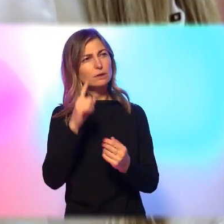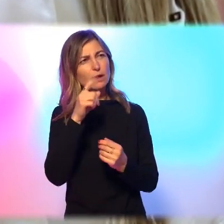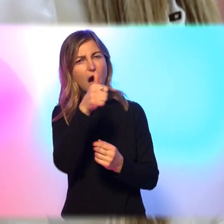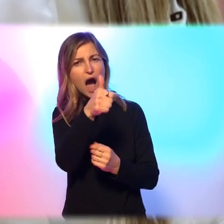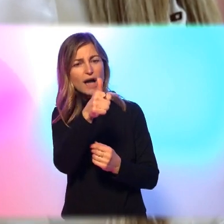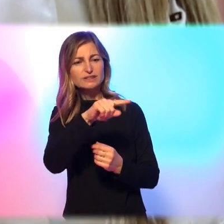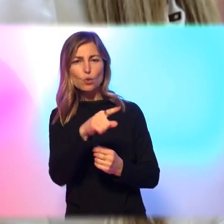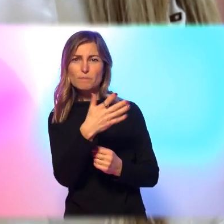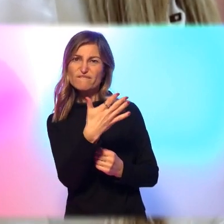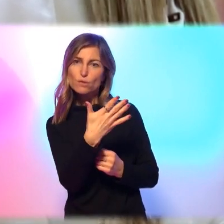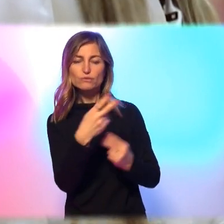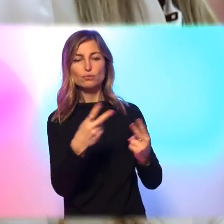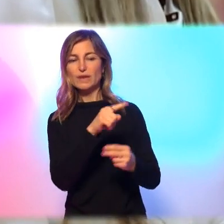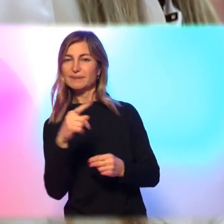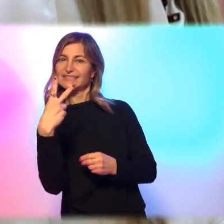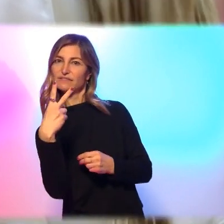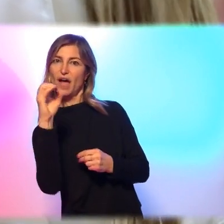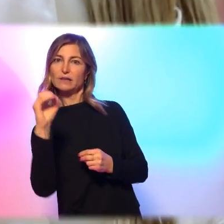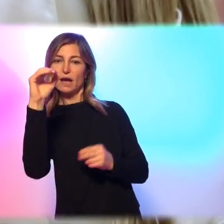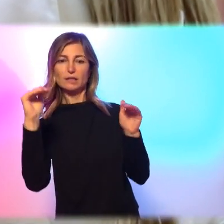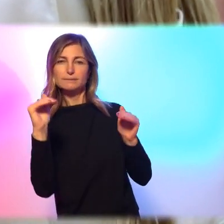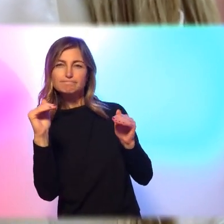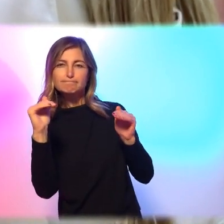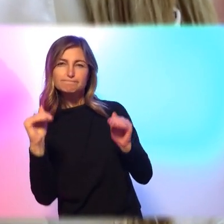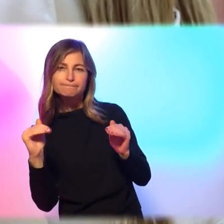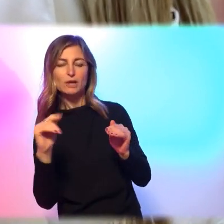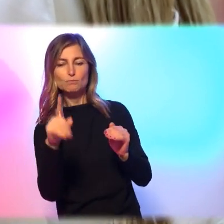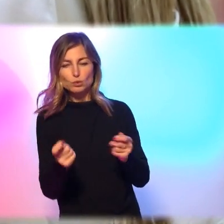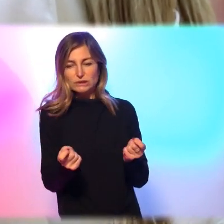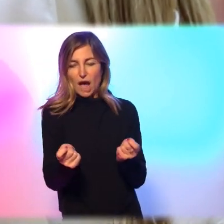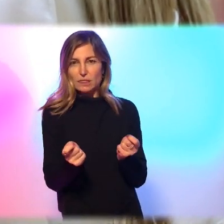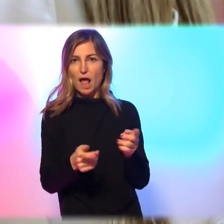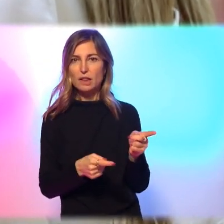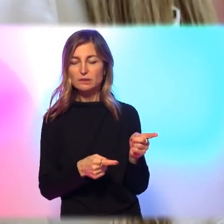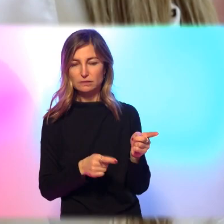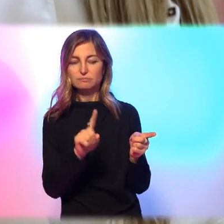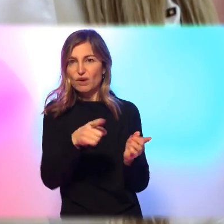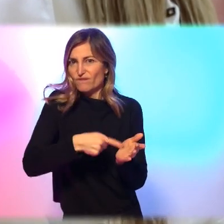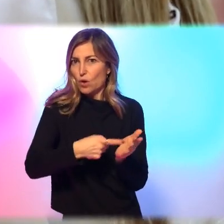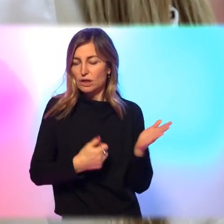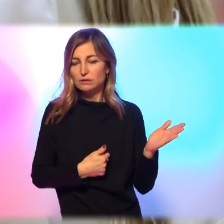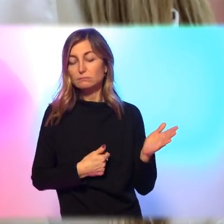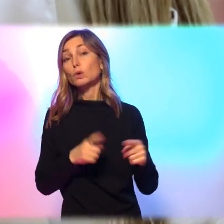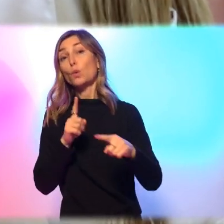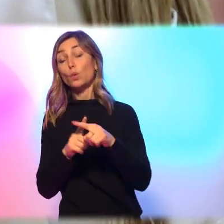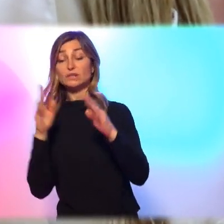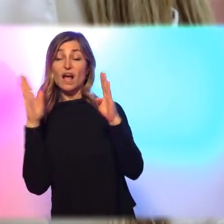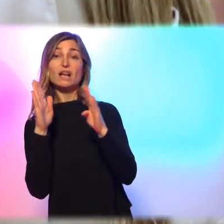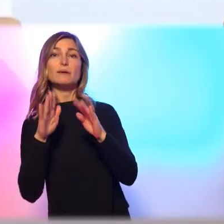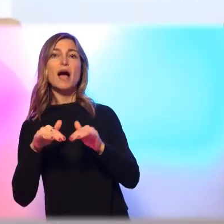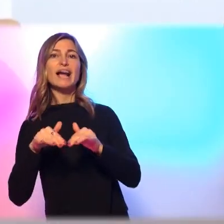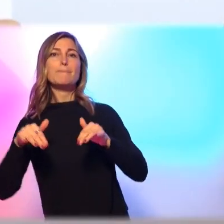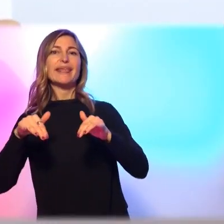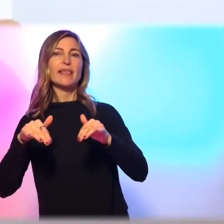deutlichere Maßnahmen eingefordert hat, um das 1,5 oder auch nur das 2-Grad-Ziel einhalten